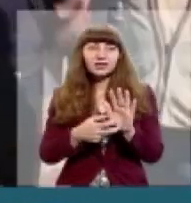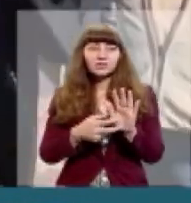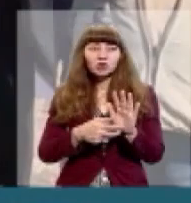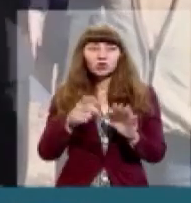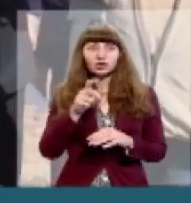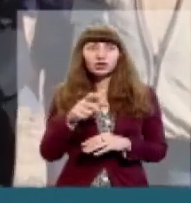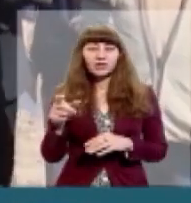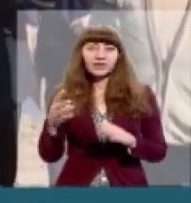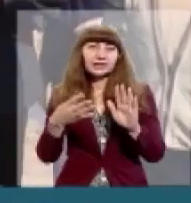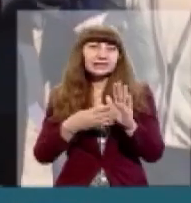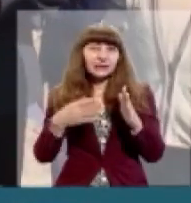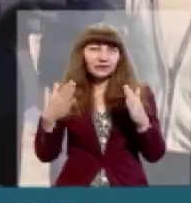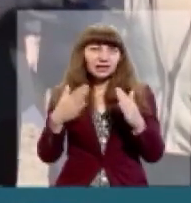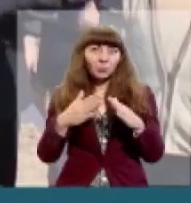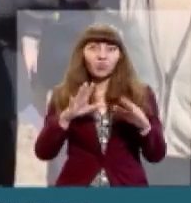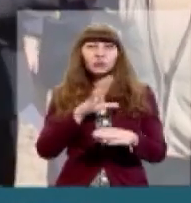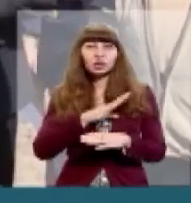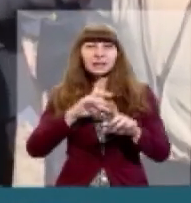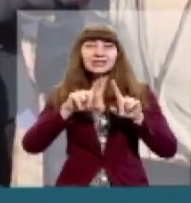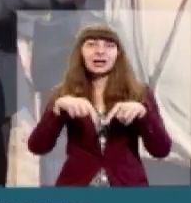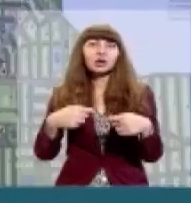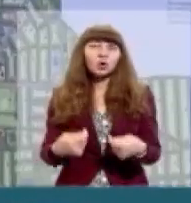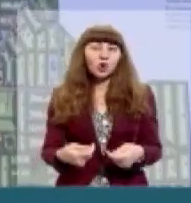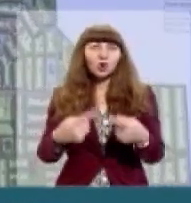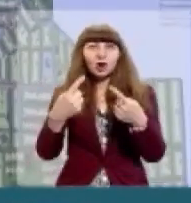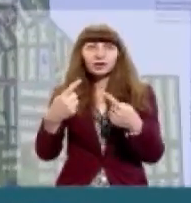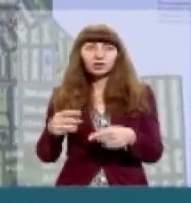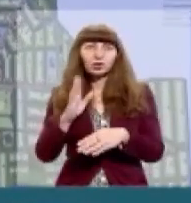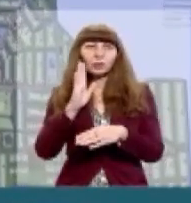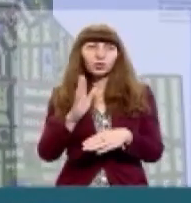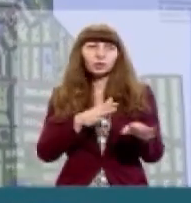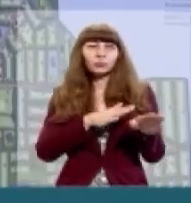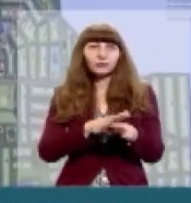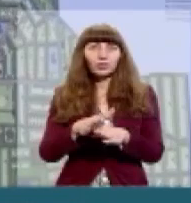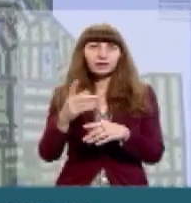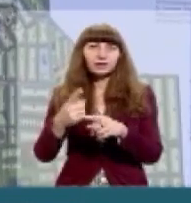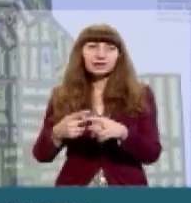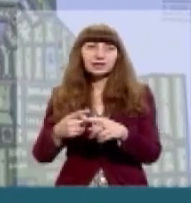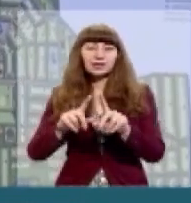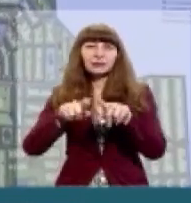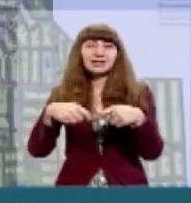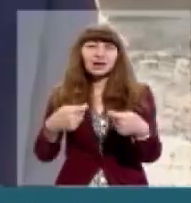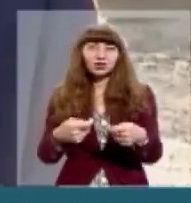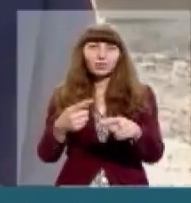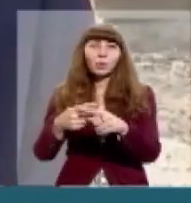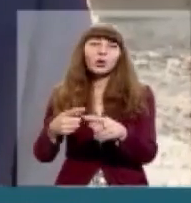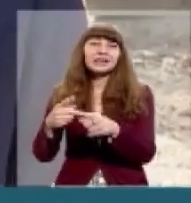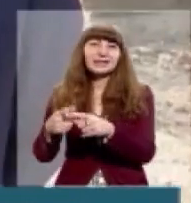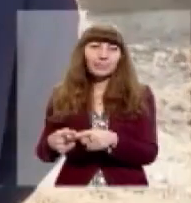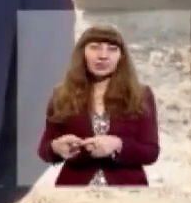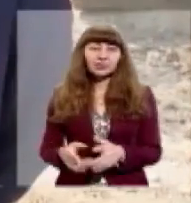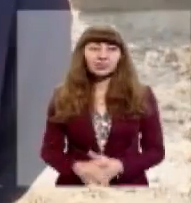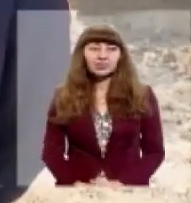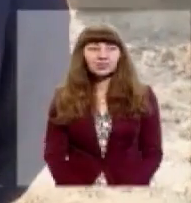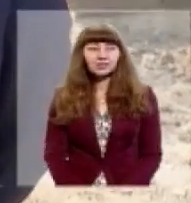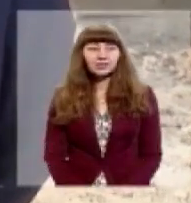отыр. Қазірдің өзінде 9 үй пайдалануға беріліпті, ал қалғаны кезең-кезеңмен қолданысқа енгізілетін болады. Енді қалған